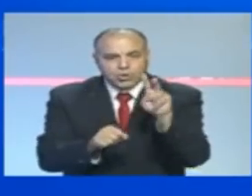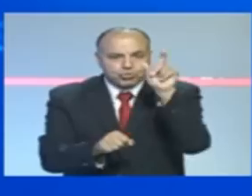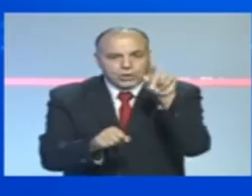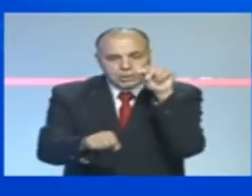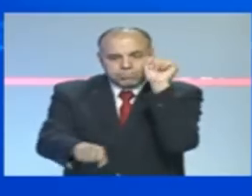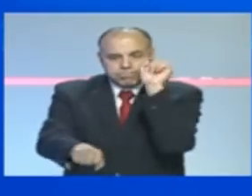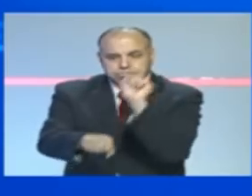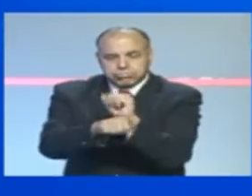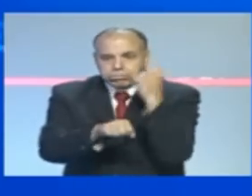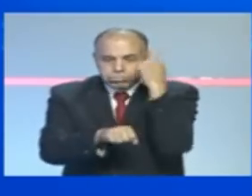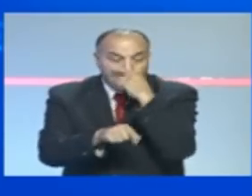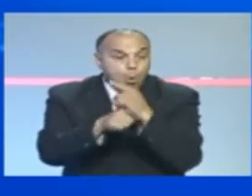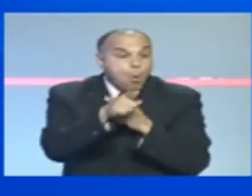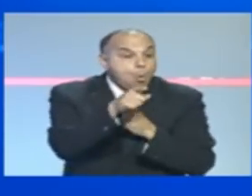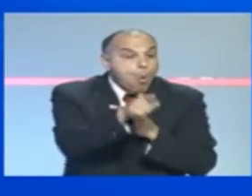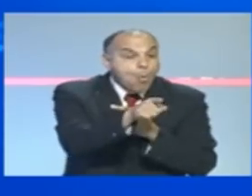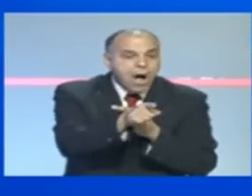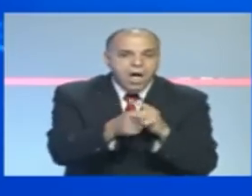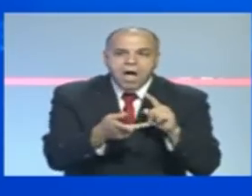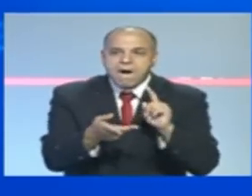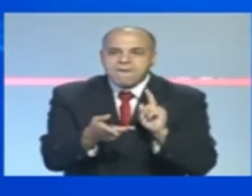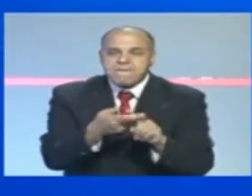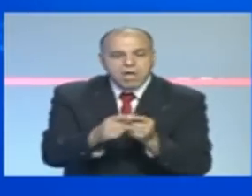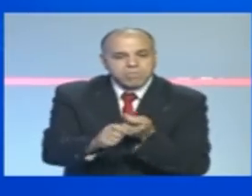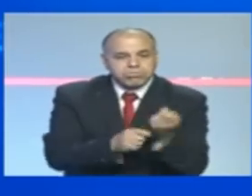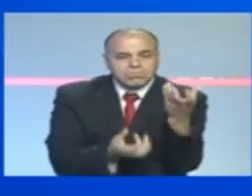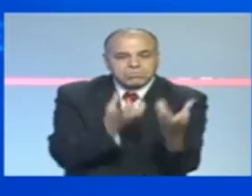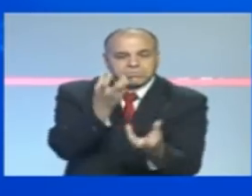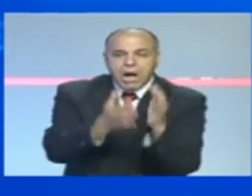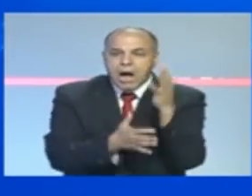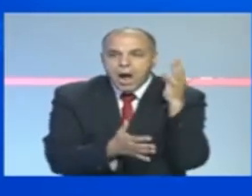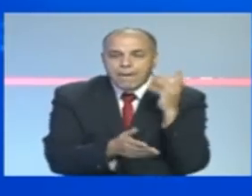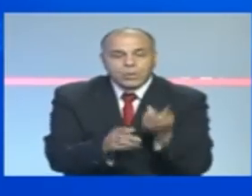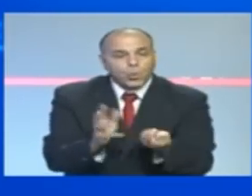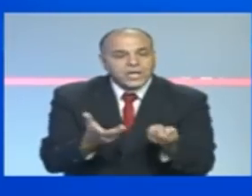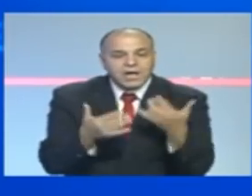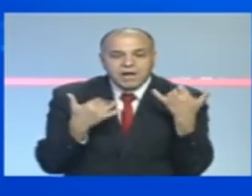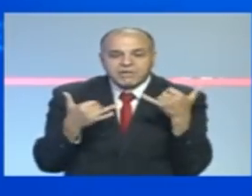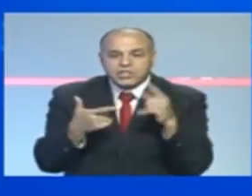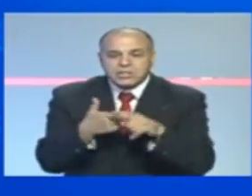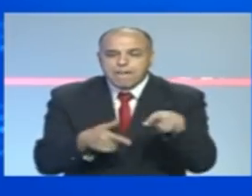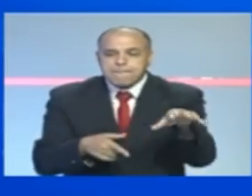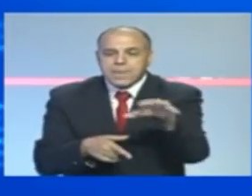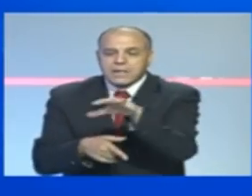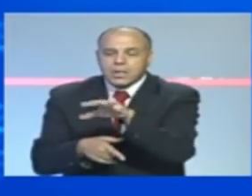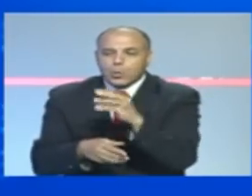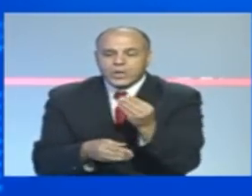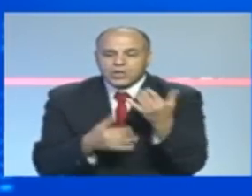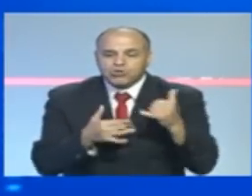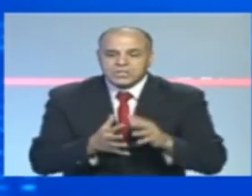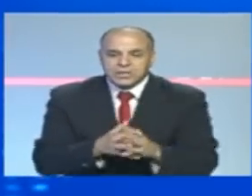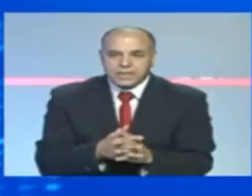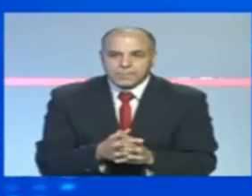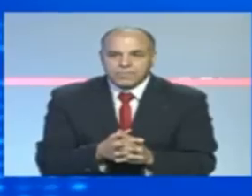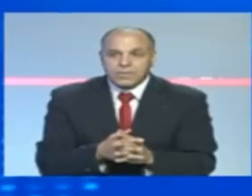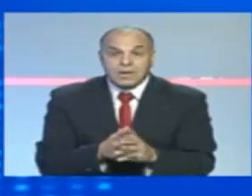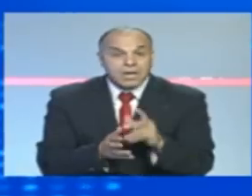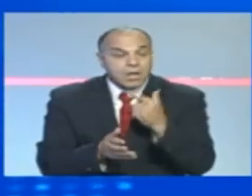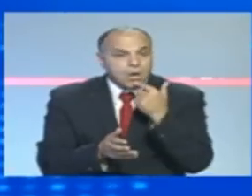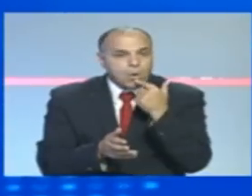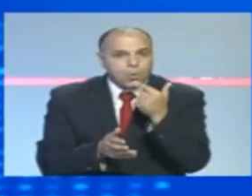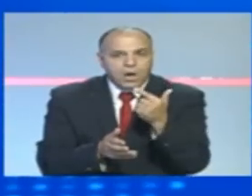مشتبها فيهم بال حرائق الغابات التي اندلعت في عده مدن جزائريه